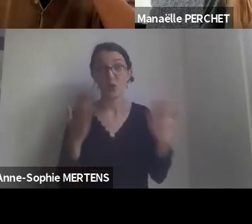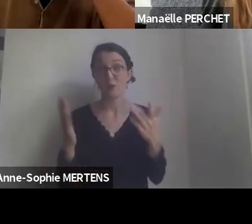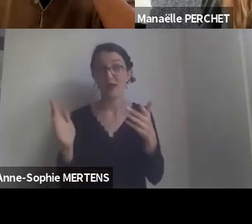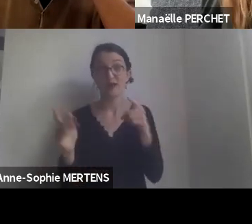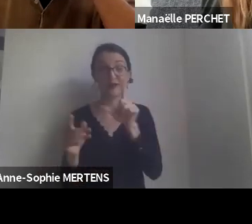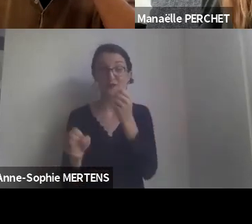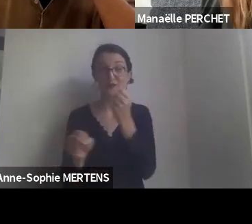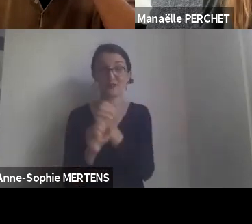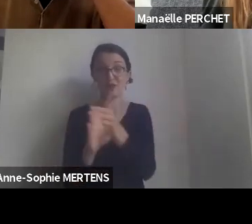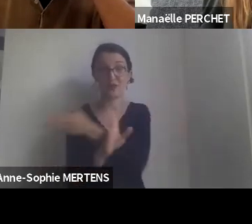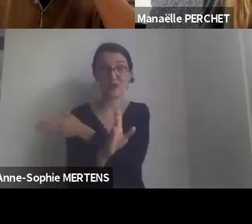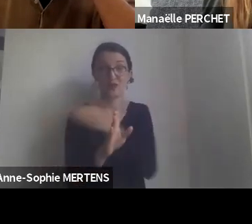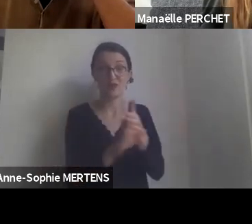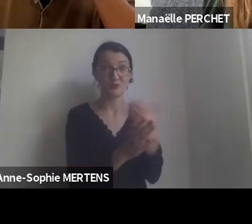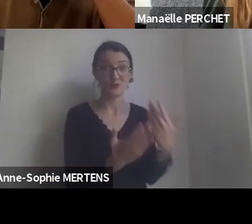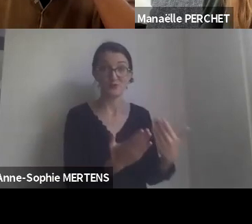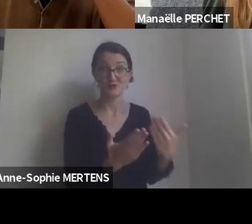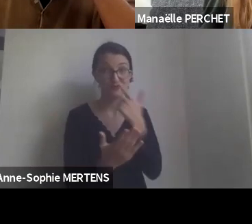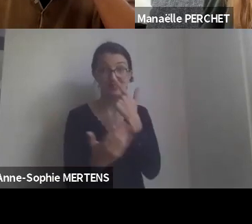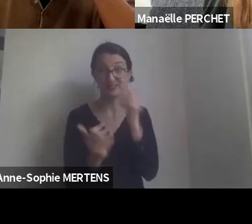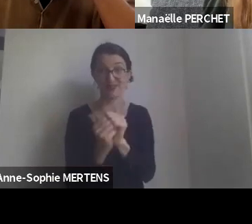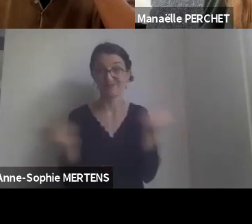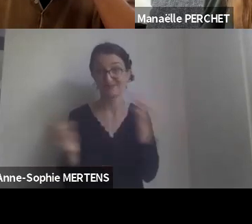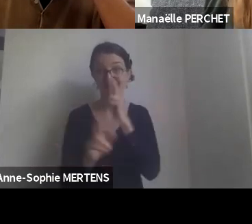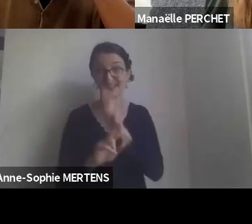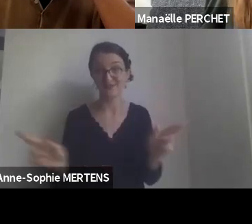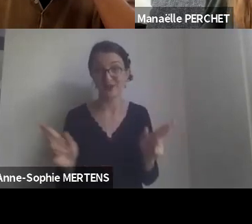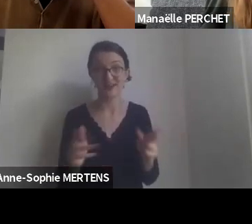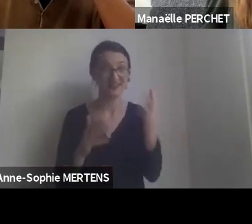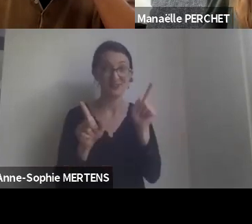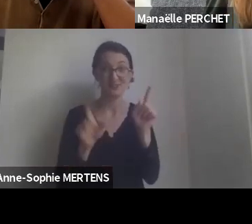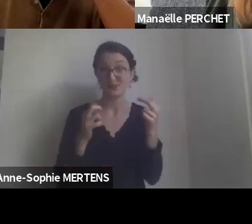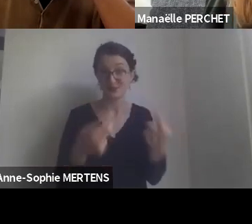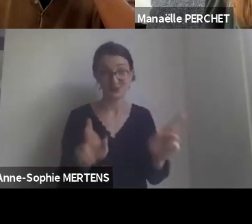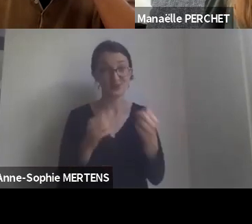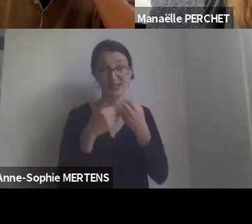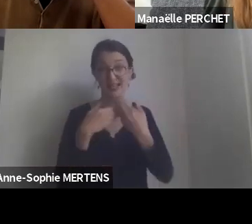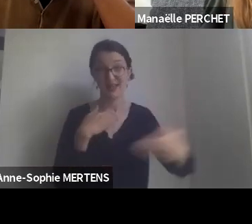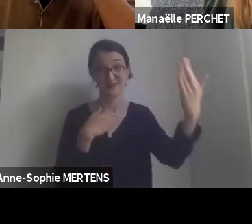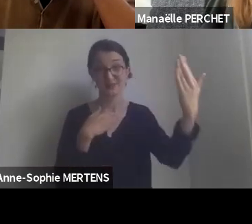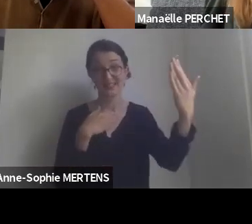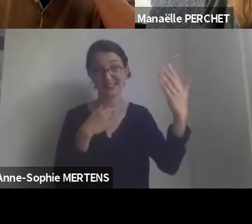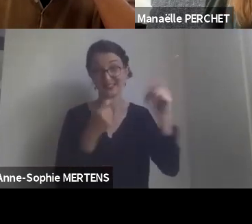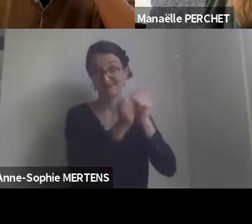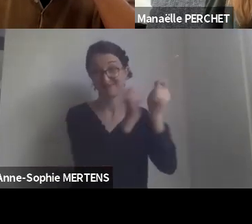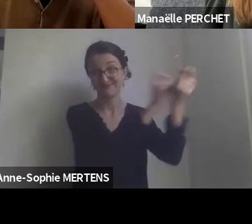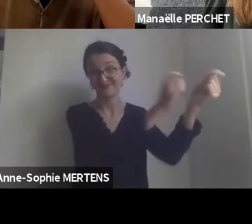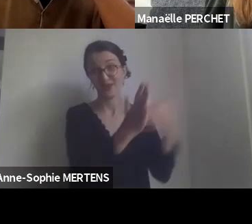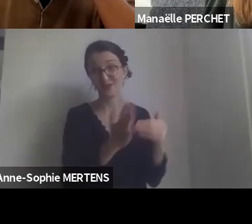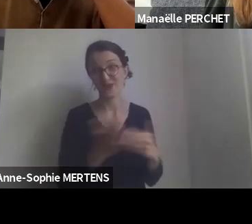et il continuera de le faire dans les années qui viennent. Pour la deuxième question, et je laisserai Mathieu compléter s'il a d'autres choses à ajouter,